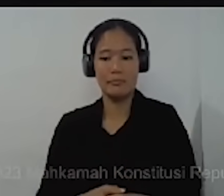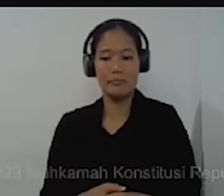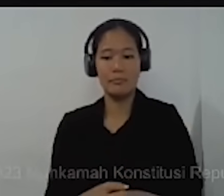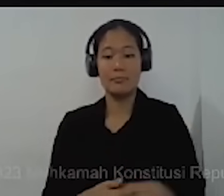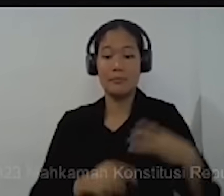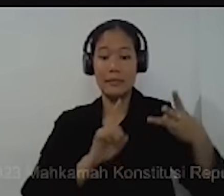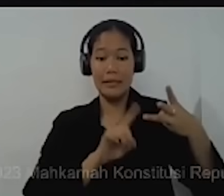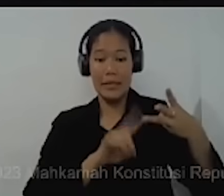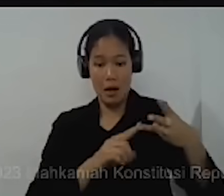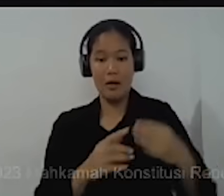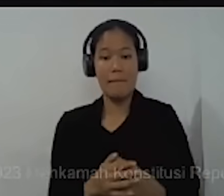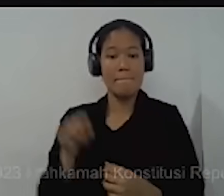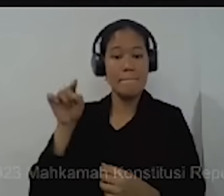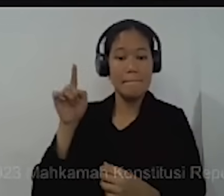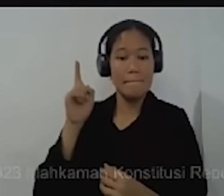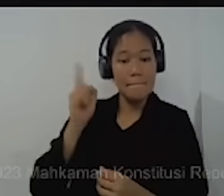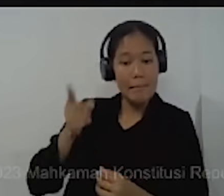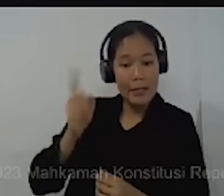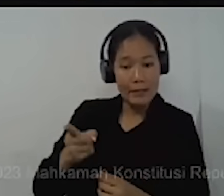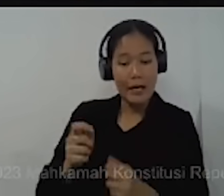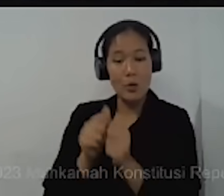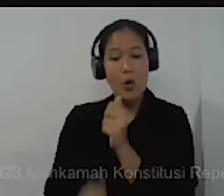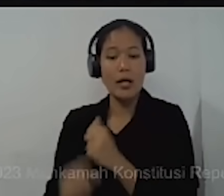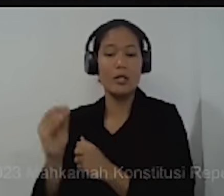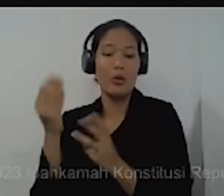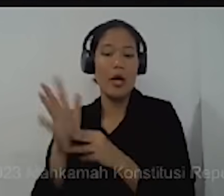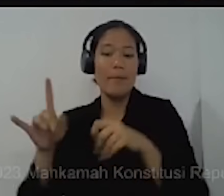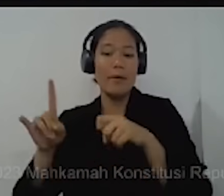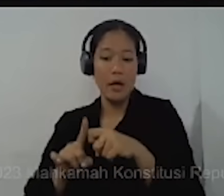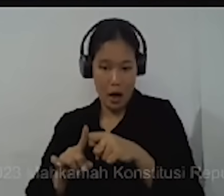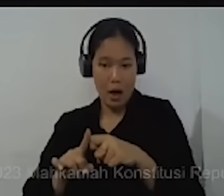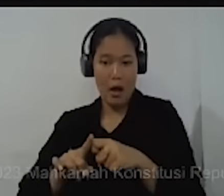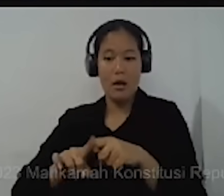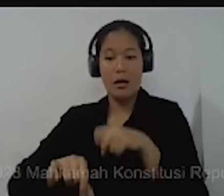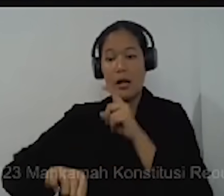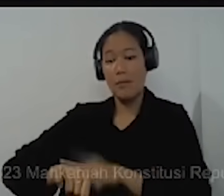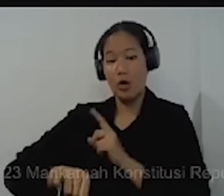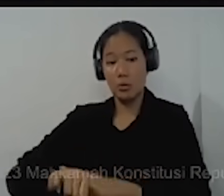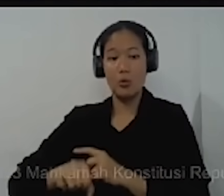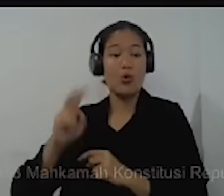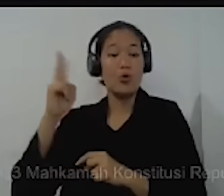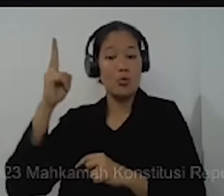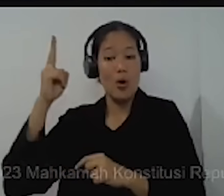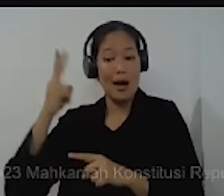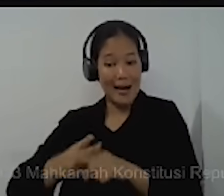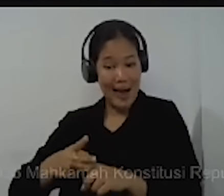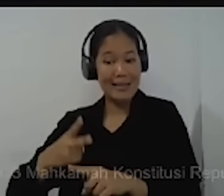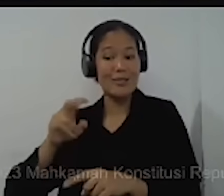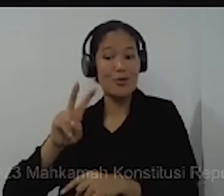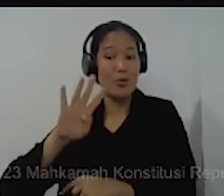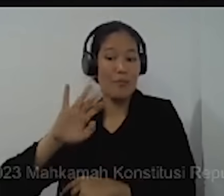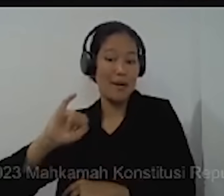tig memerintahkan wakil ketua Mahkamah Konstitusi untuk dalam waktu 2 kali